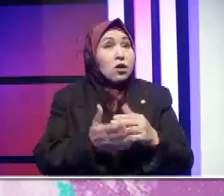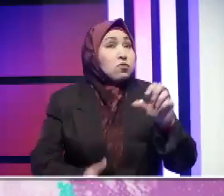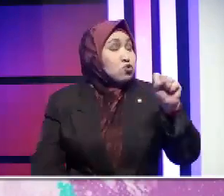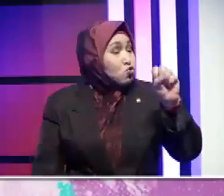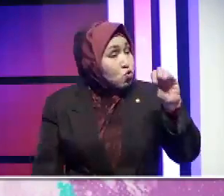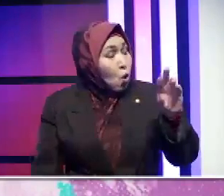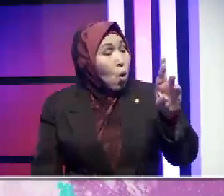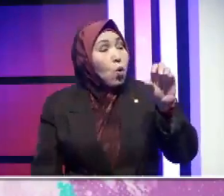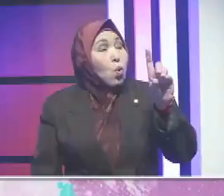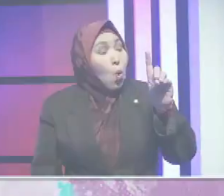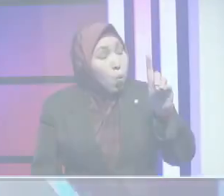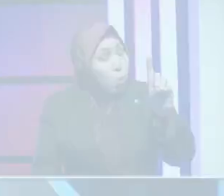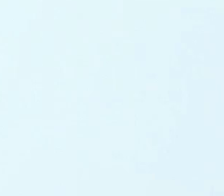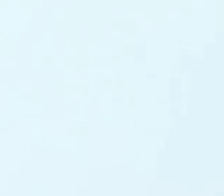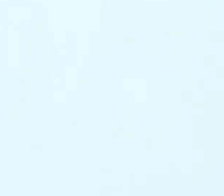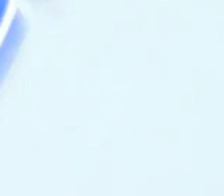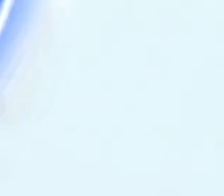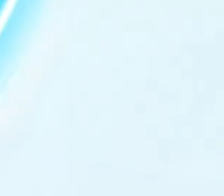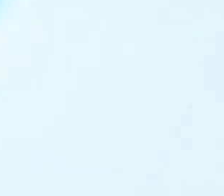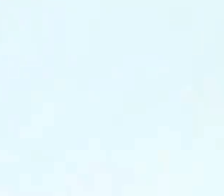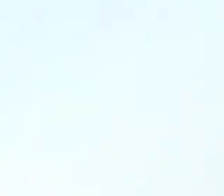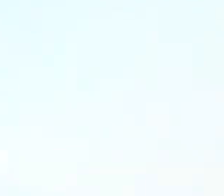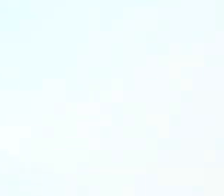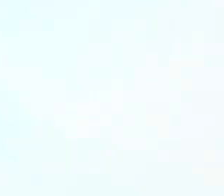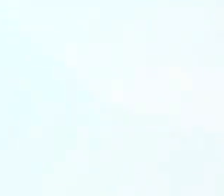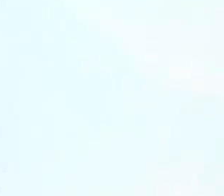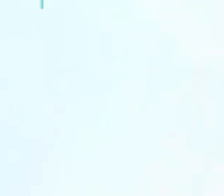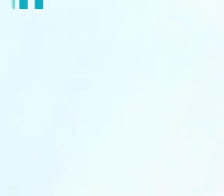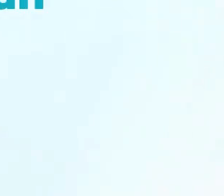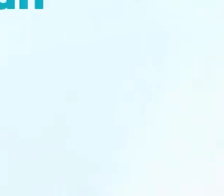Allah ta'ala Alaihi wa ala alihi